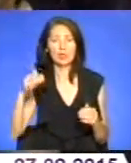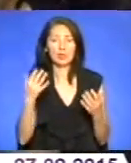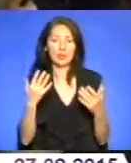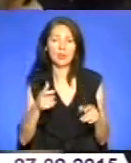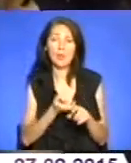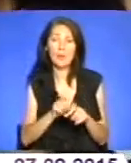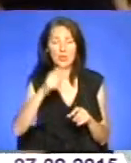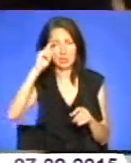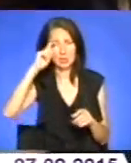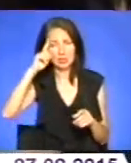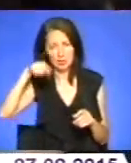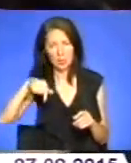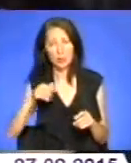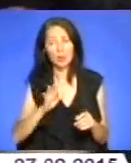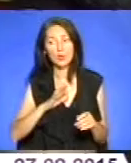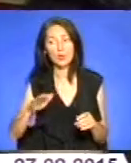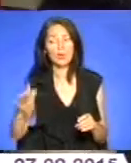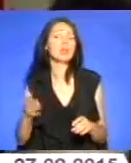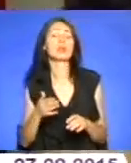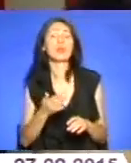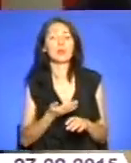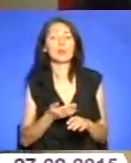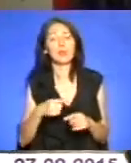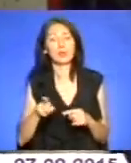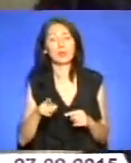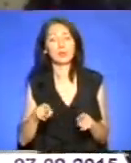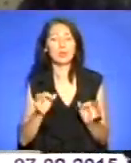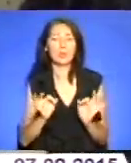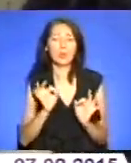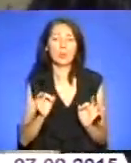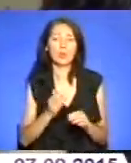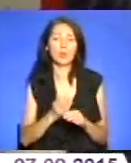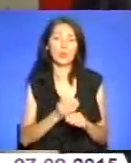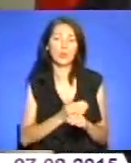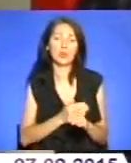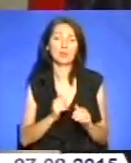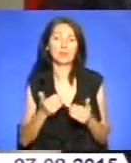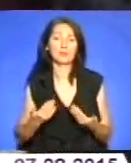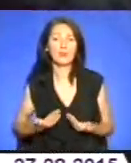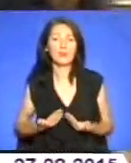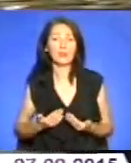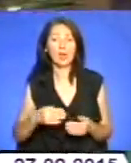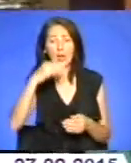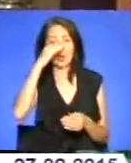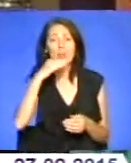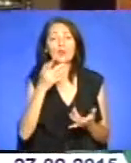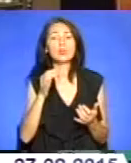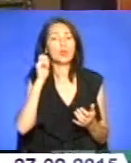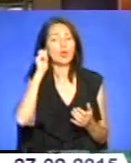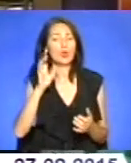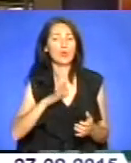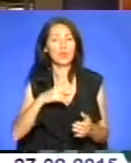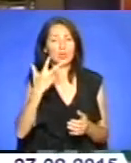ми вже більше знаємо, були менше, то інакше. А так, то нормально, це, ну, помаленьку справляємося. Батькові скільки було років? 38.